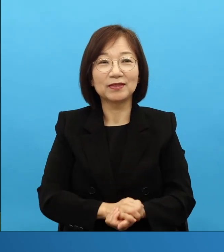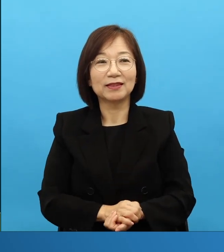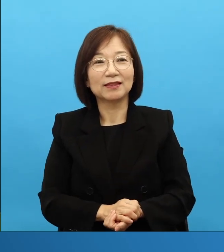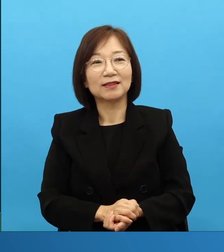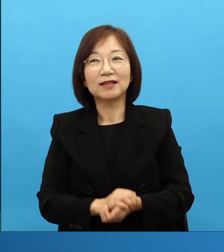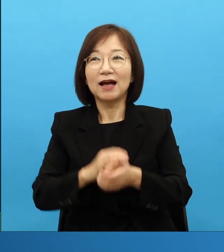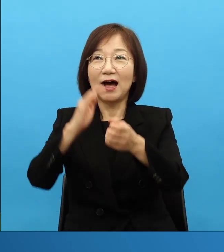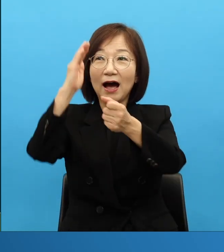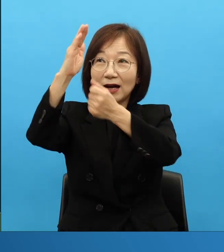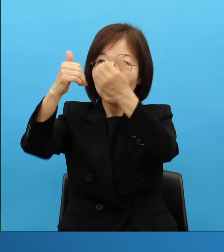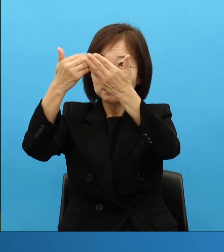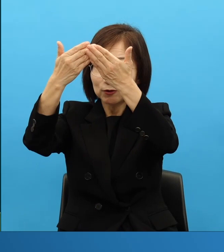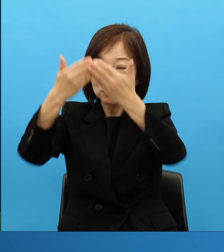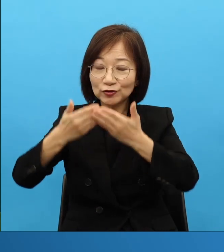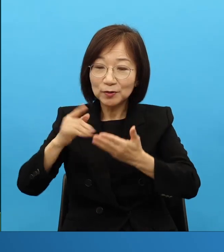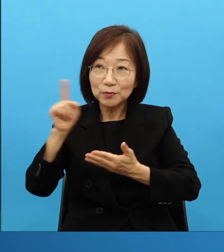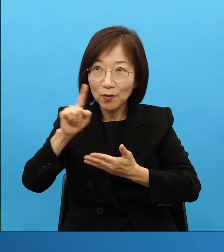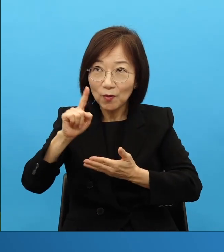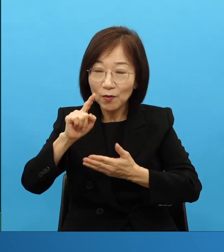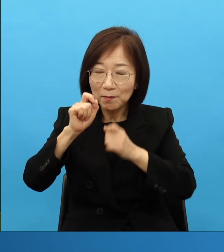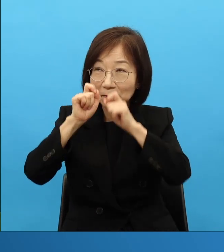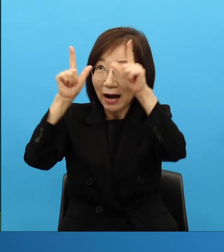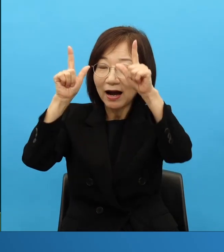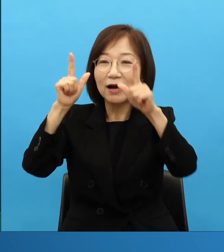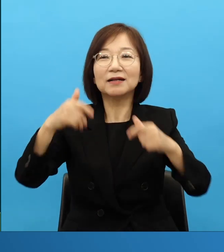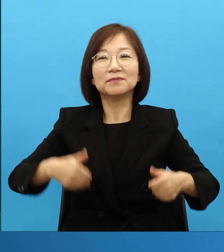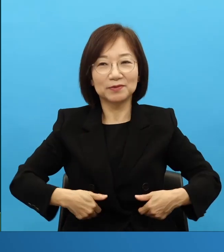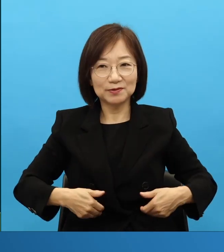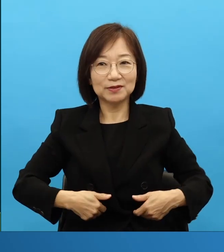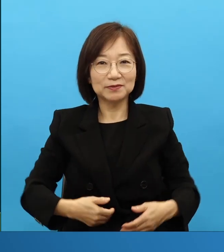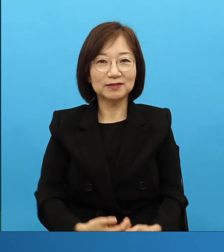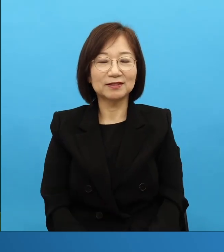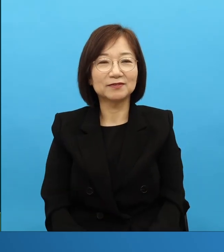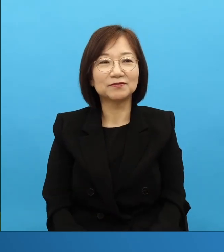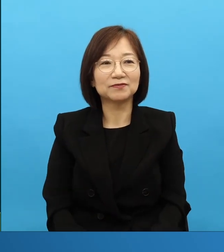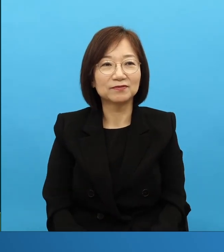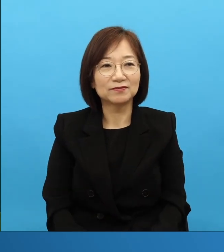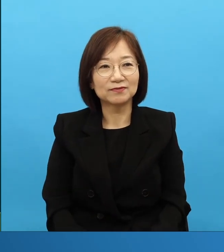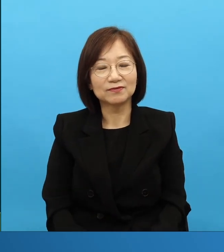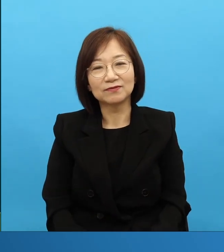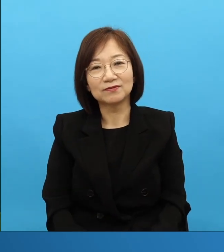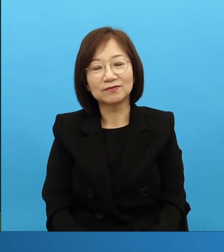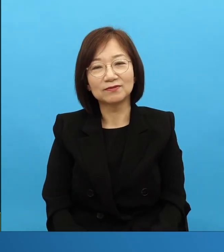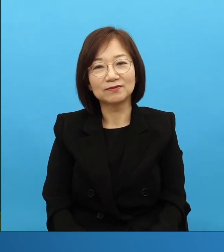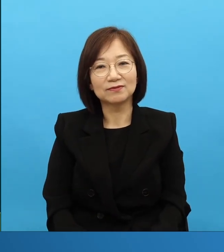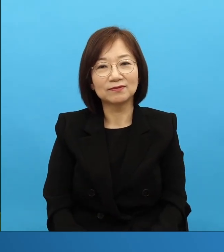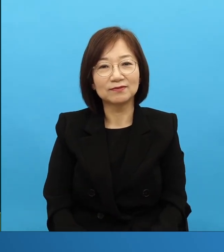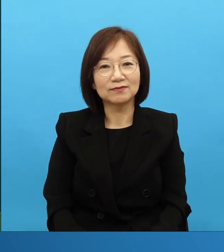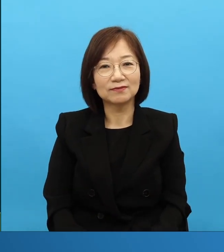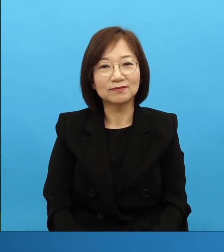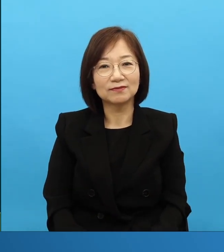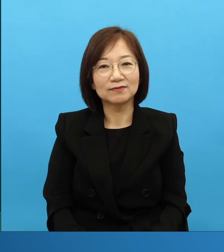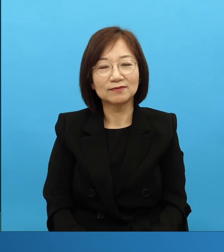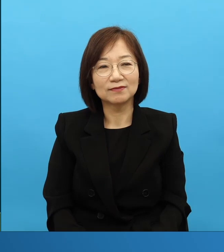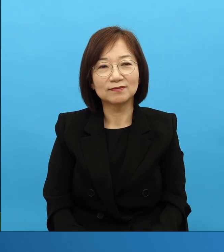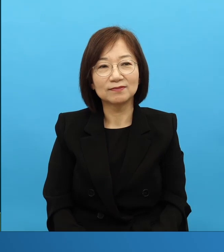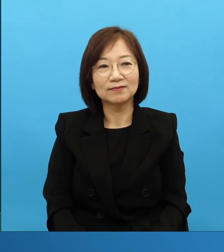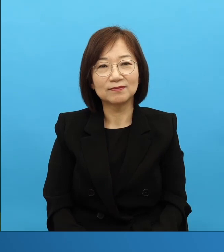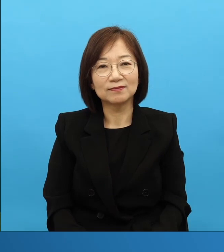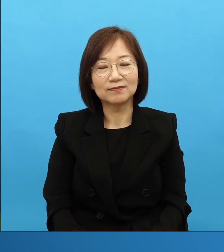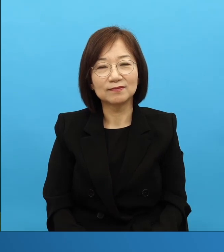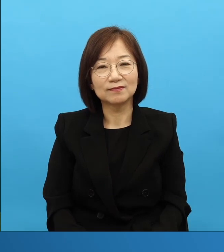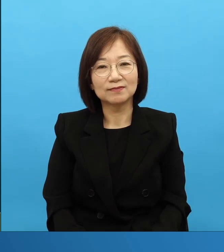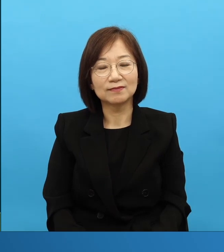딱 발견돼야 되는 거란 말이에요. I shouldn't always be burdened by my work or my studies. We truly 확실합니다. need to 아니에요. experience the things that God has given to